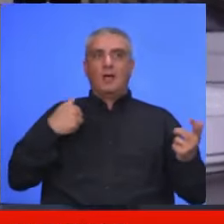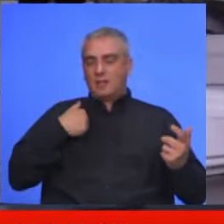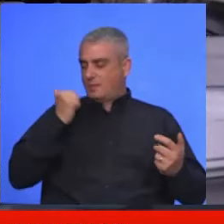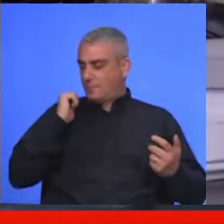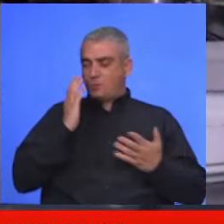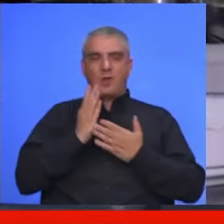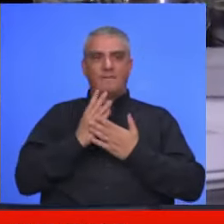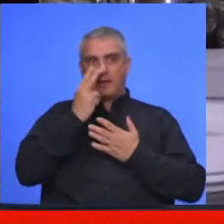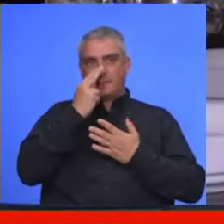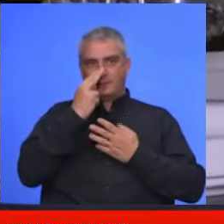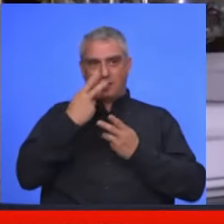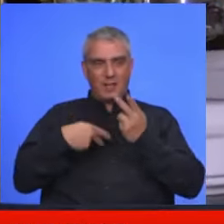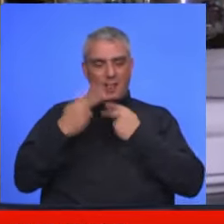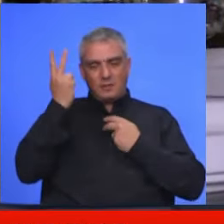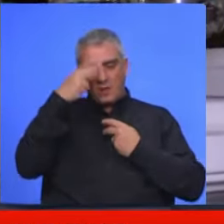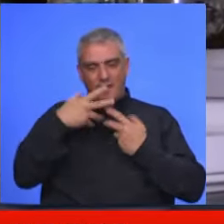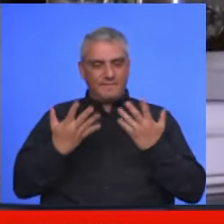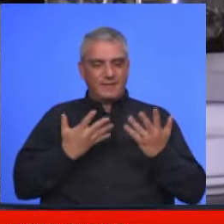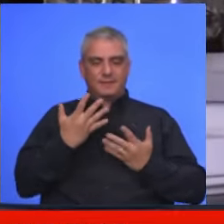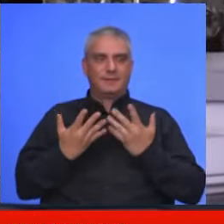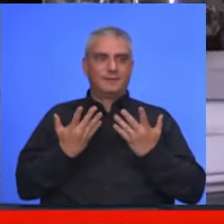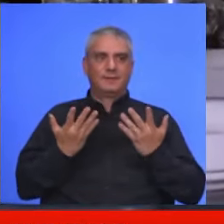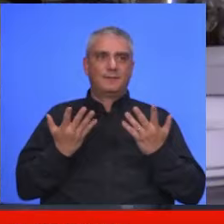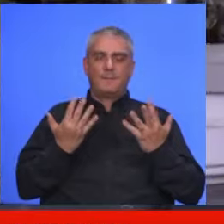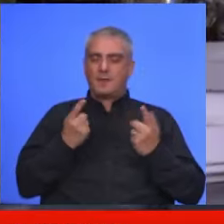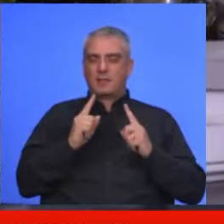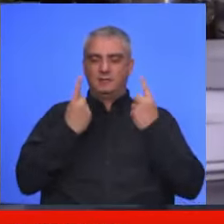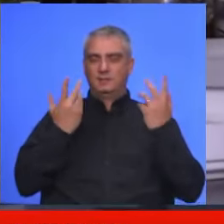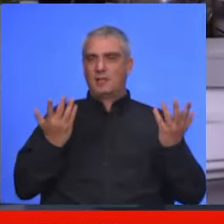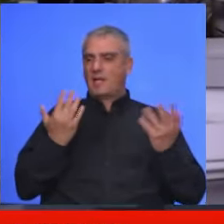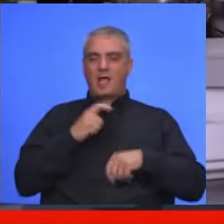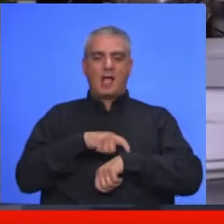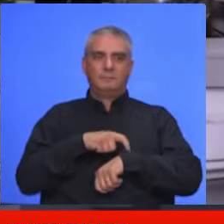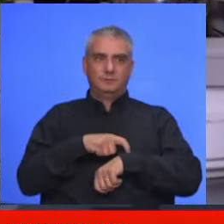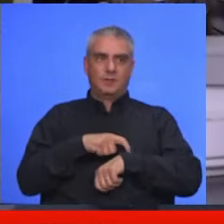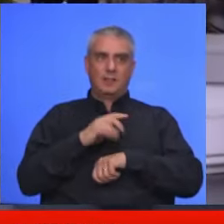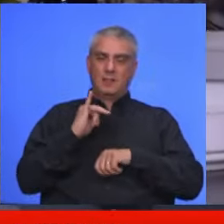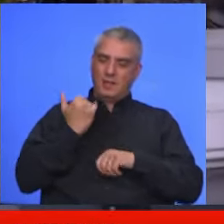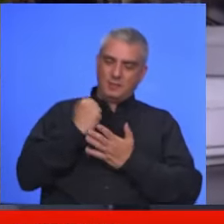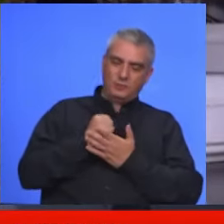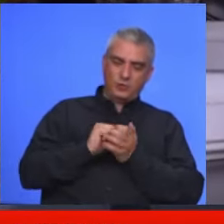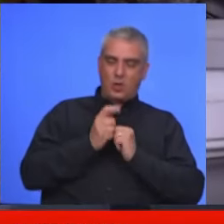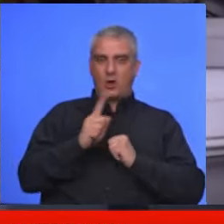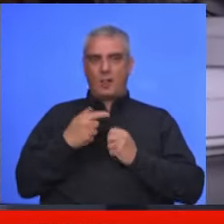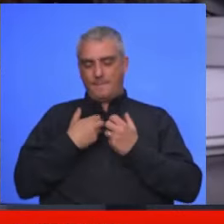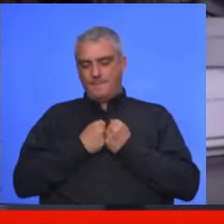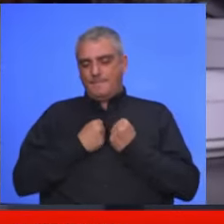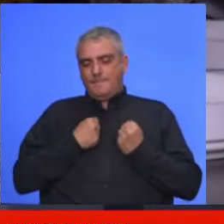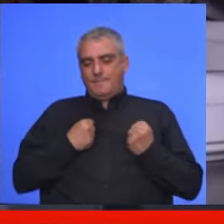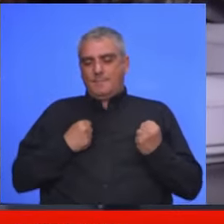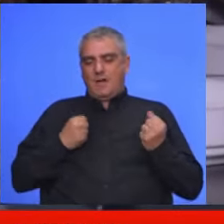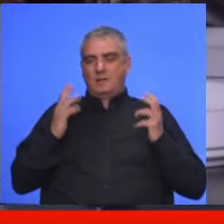כבר מנסה לחפור ולהבין מתי זה קורה, כמה זמן, זה כן יושר, לא יושר, זה כאילו מתח